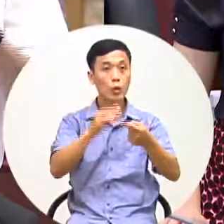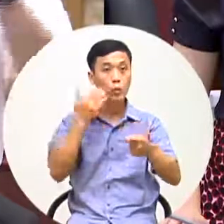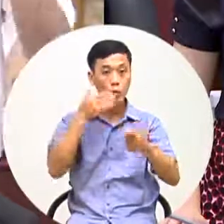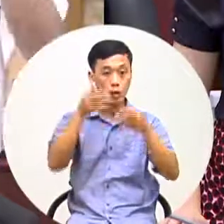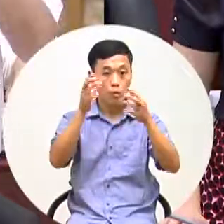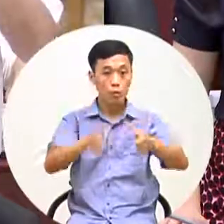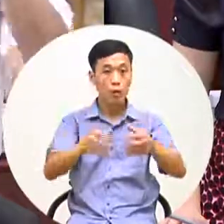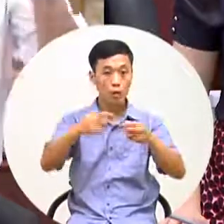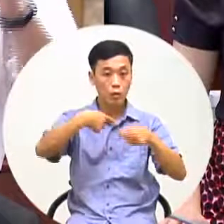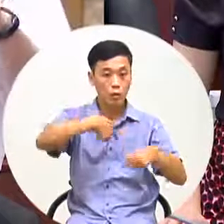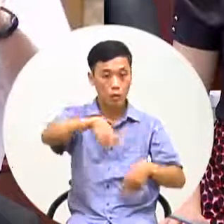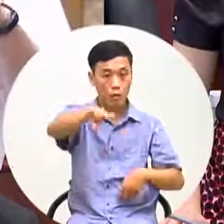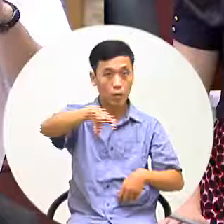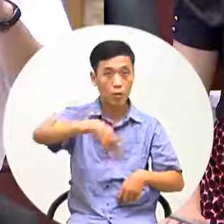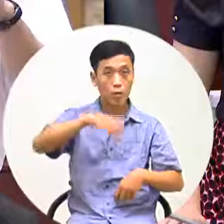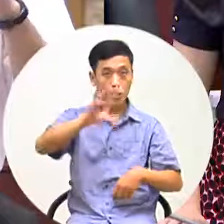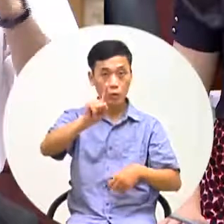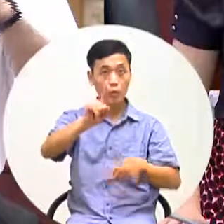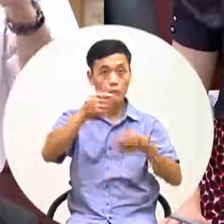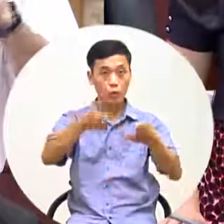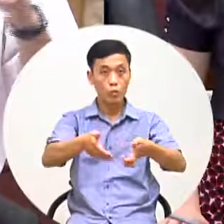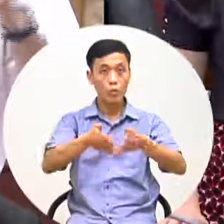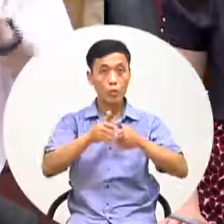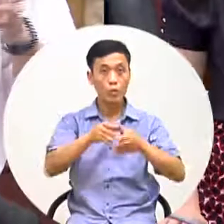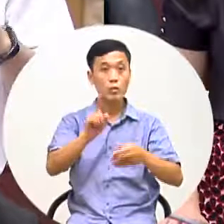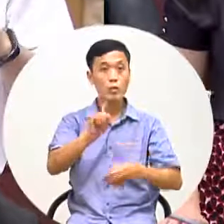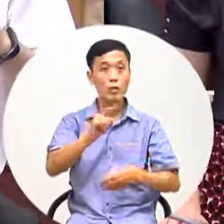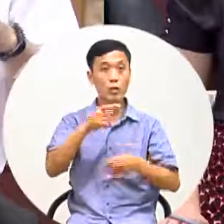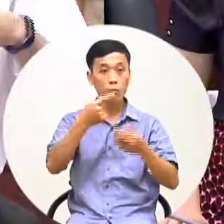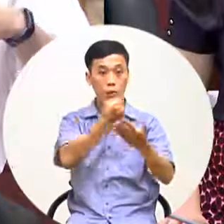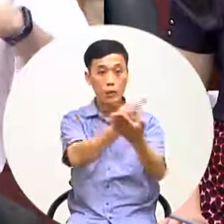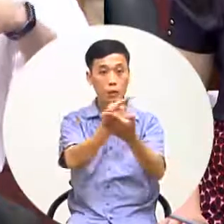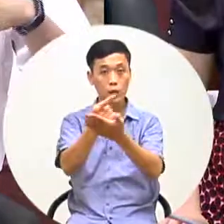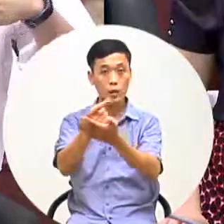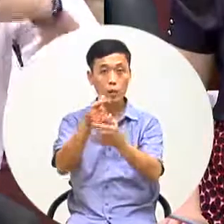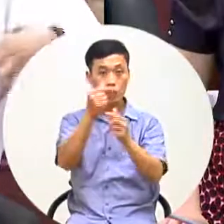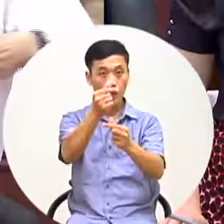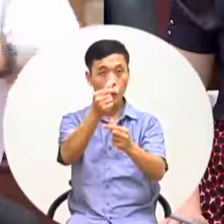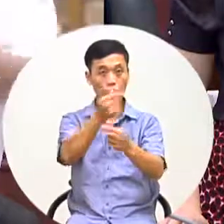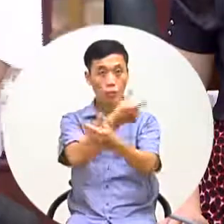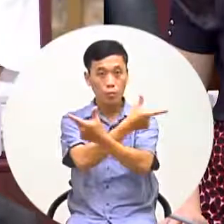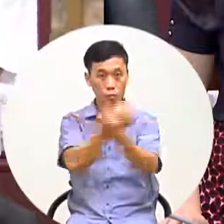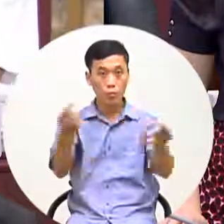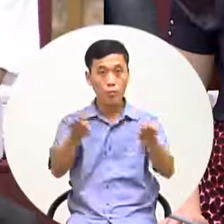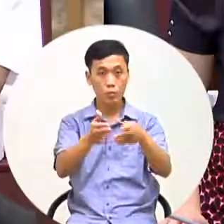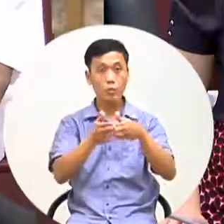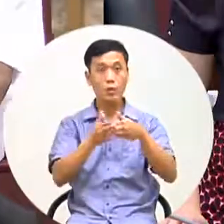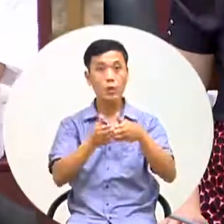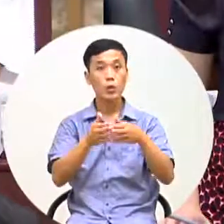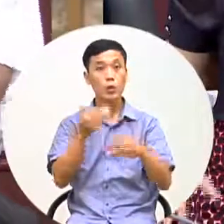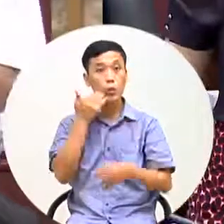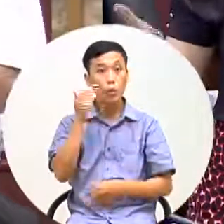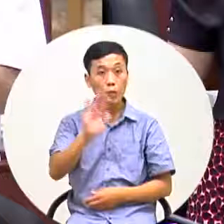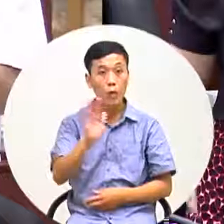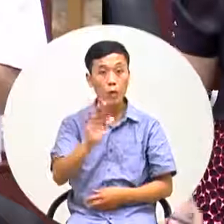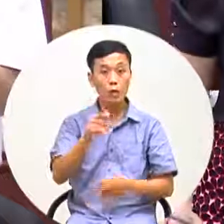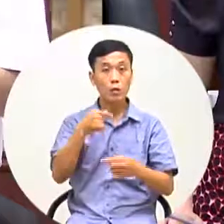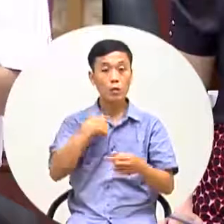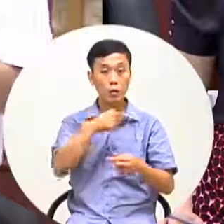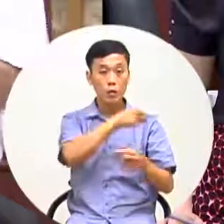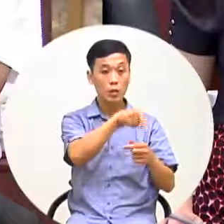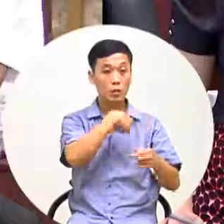做。就是大家的标准要能够共同，不然我们的标准去套到别的机关的